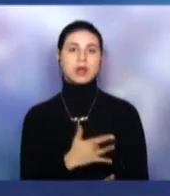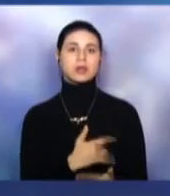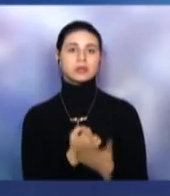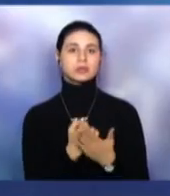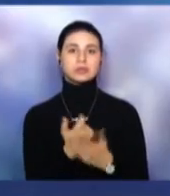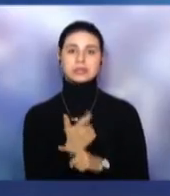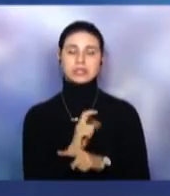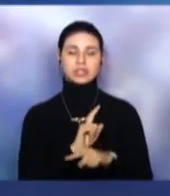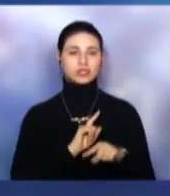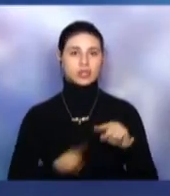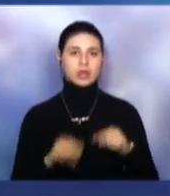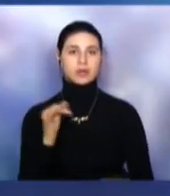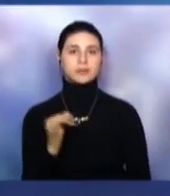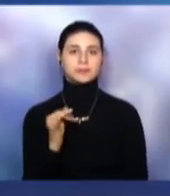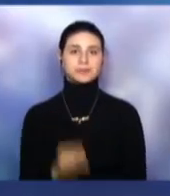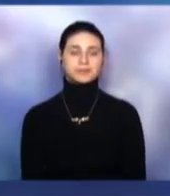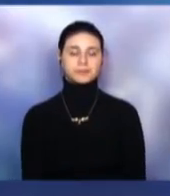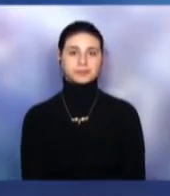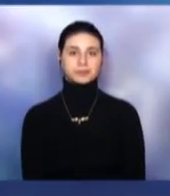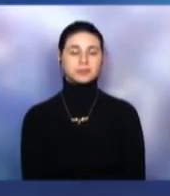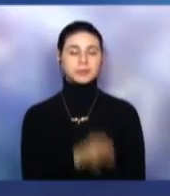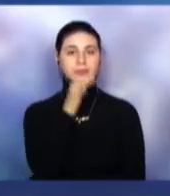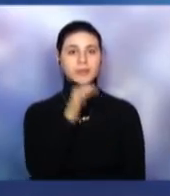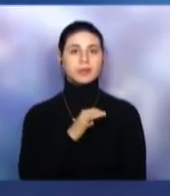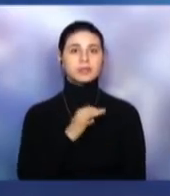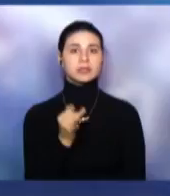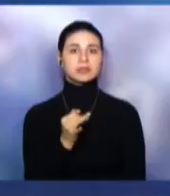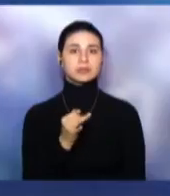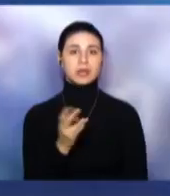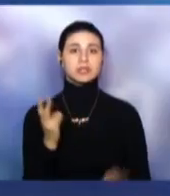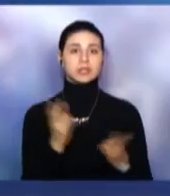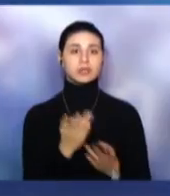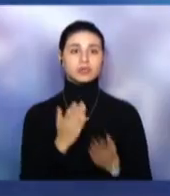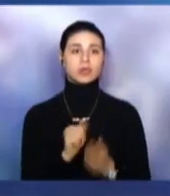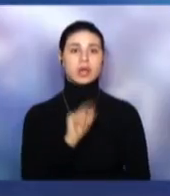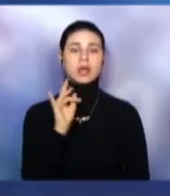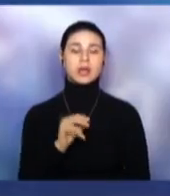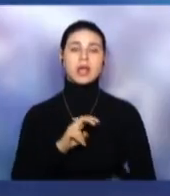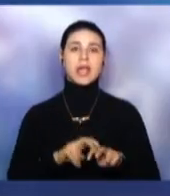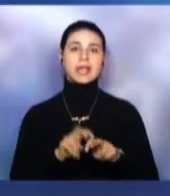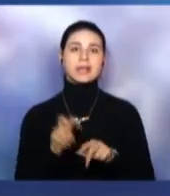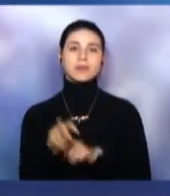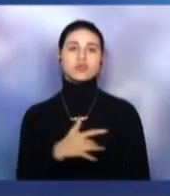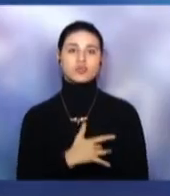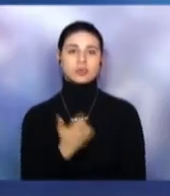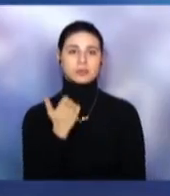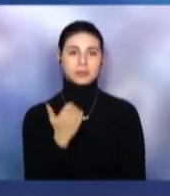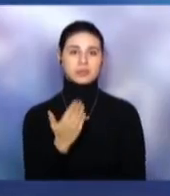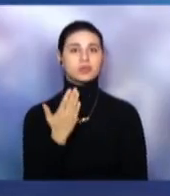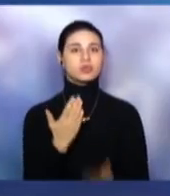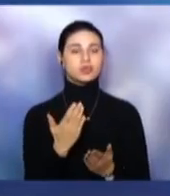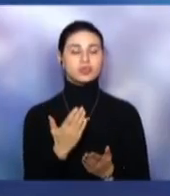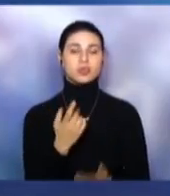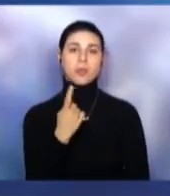ტახიკარდია. იქნებ მითხრათ საჭიროა თუ არა კარდიოლოგთან კონსულტაცია? კი